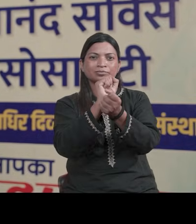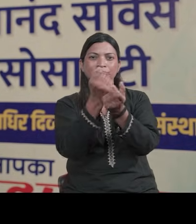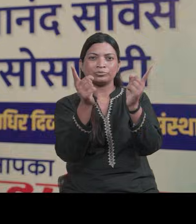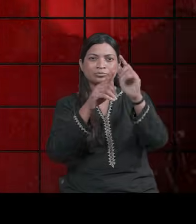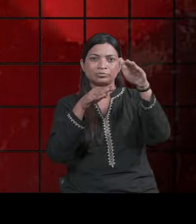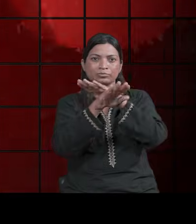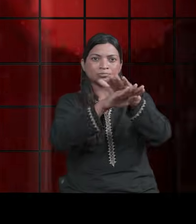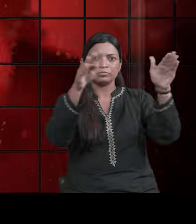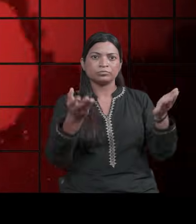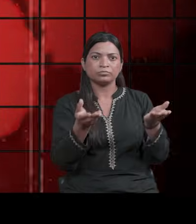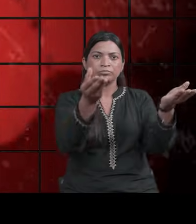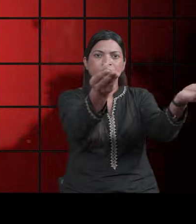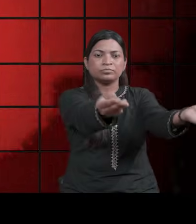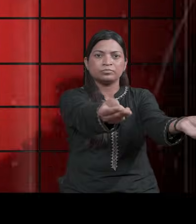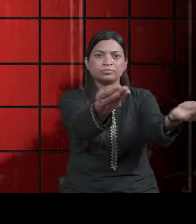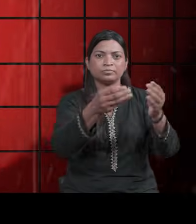दिया।